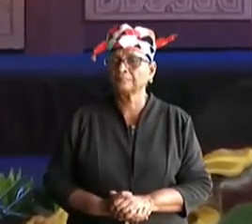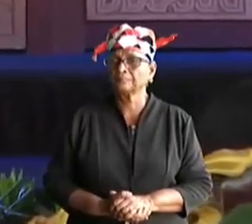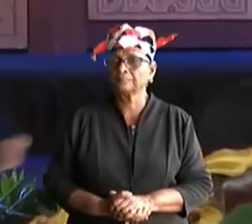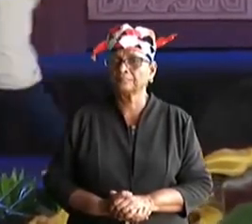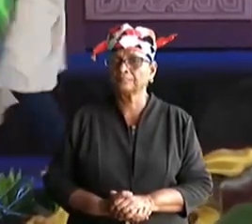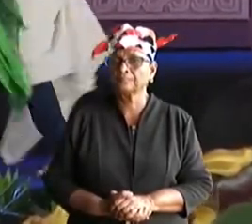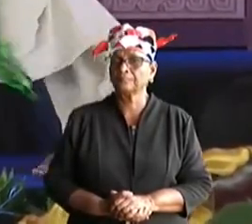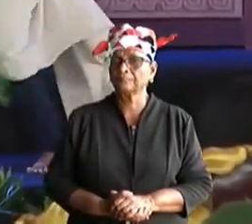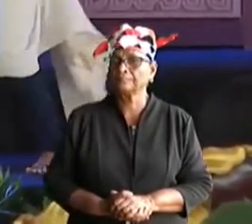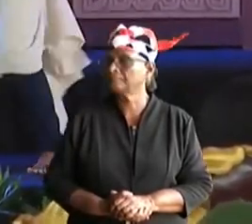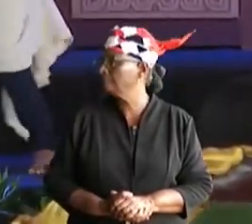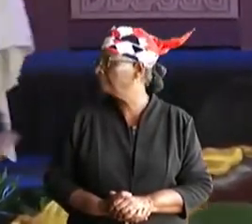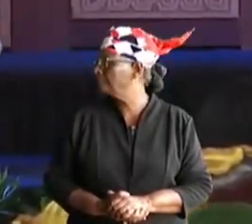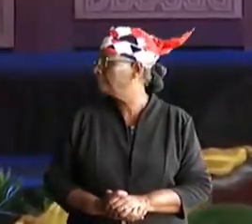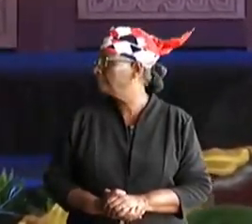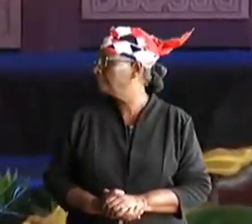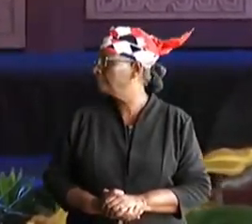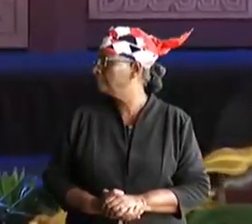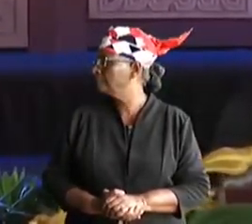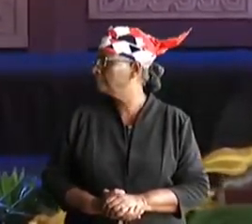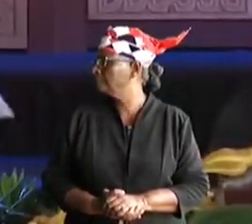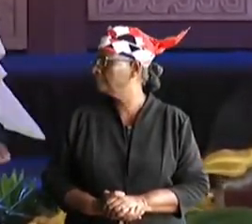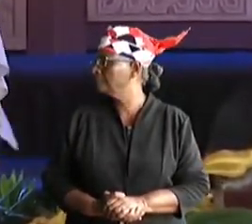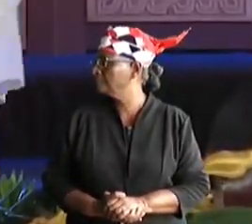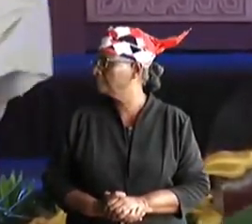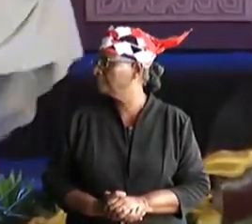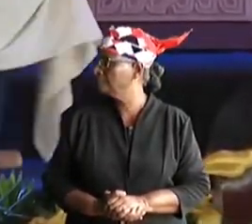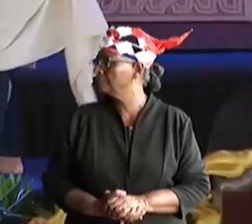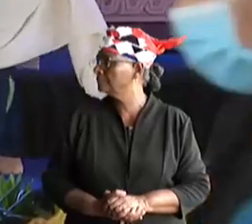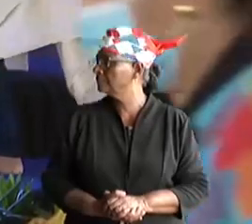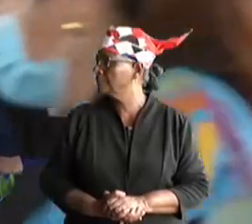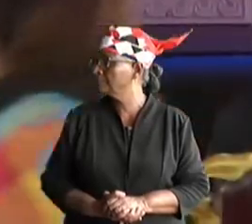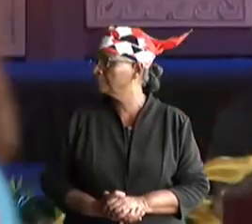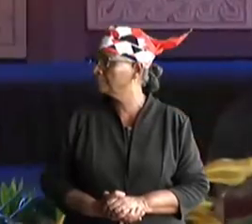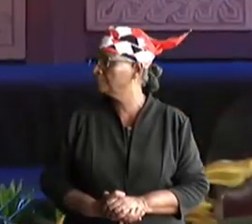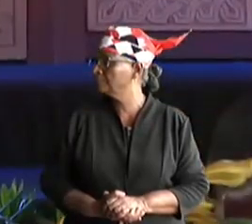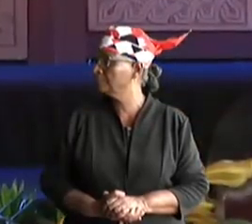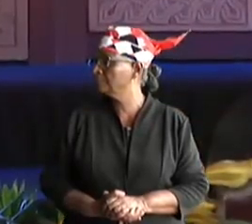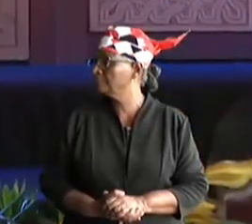Nee, ik ga het nemen. Het is van mij. Nee, ik wil het leiden.